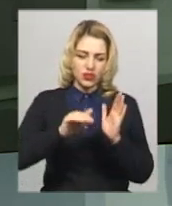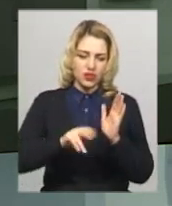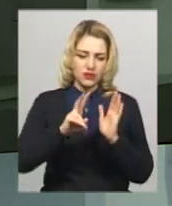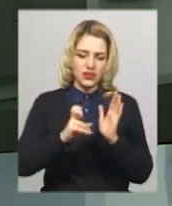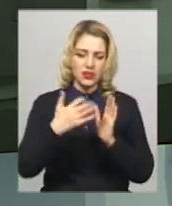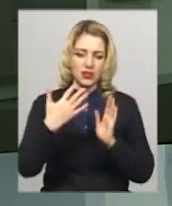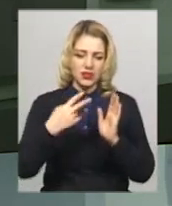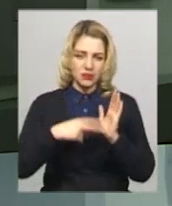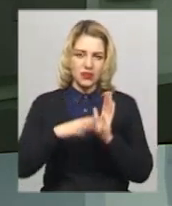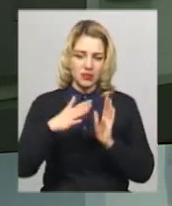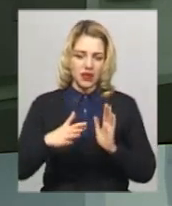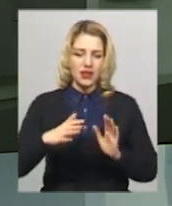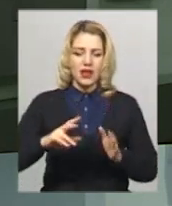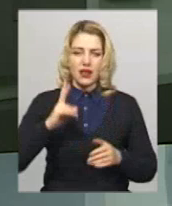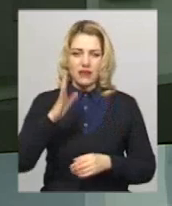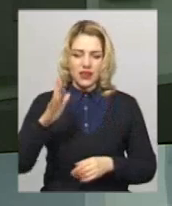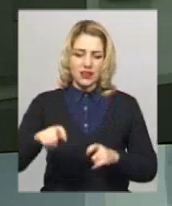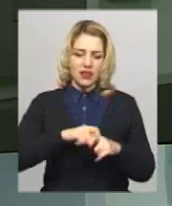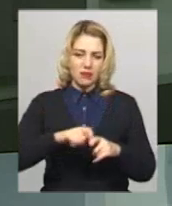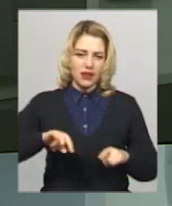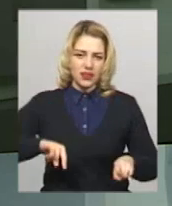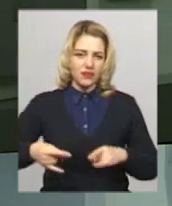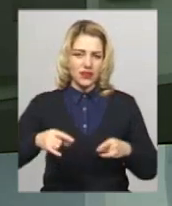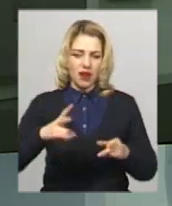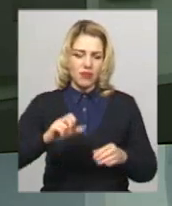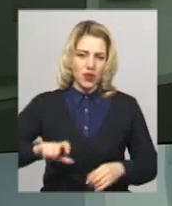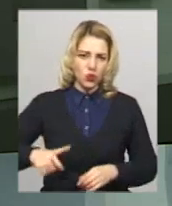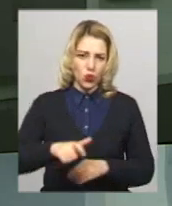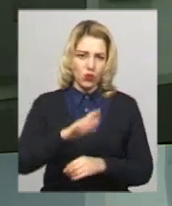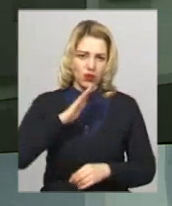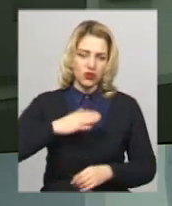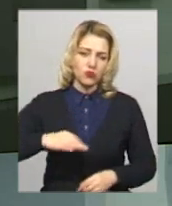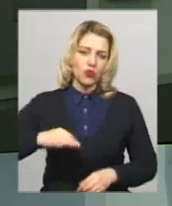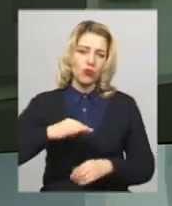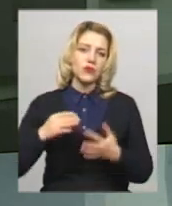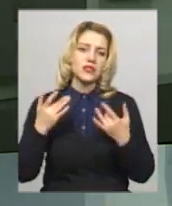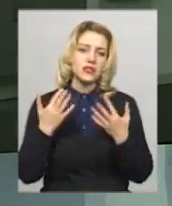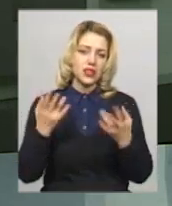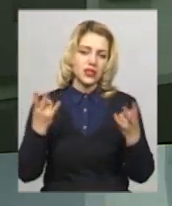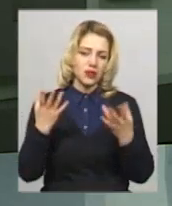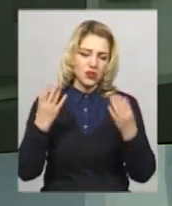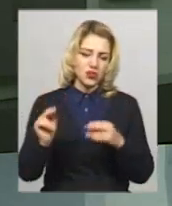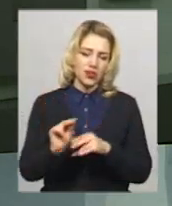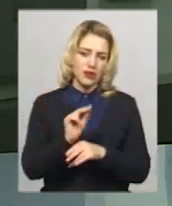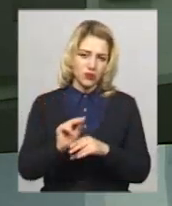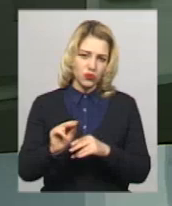6275 квадратних метрів ям на дорогах області. Скільки ям ще потрібно ліквідувати у облавтодорі, продовжують